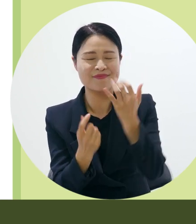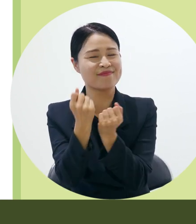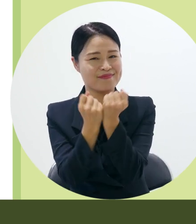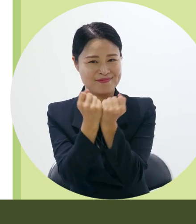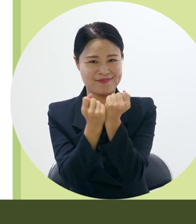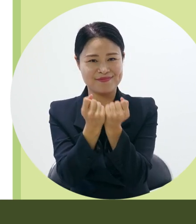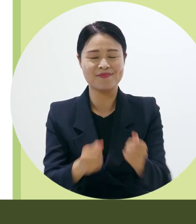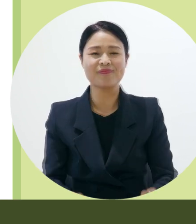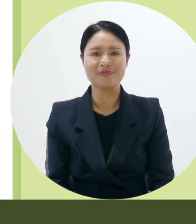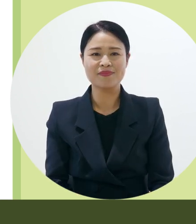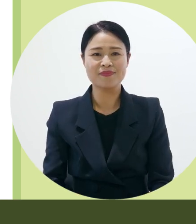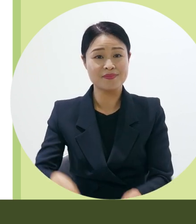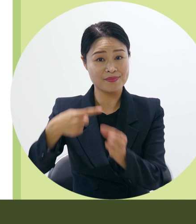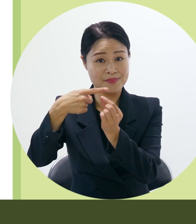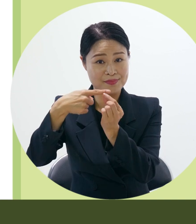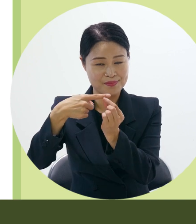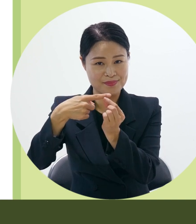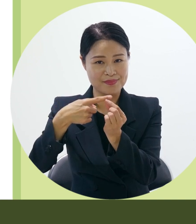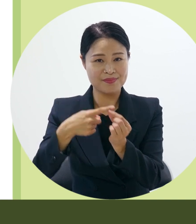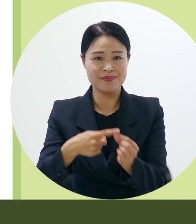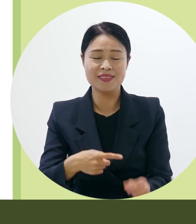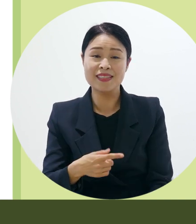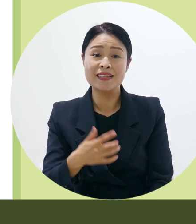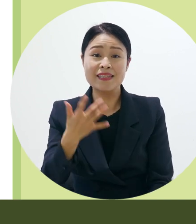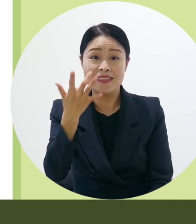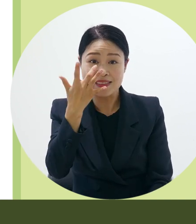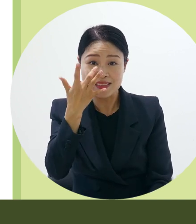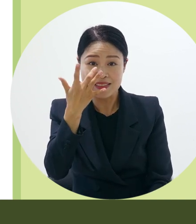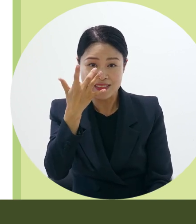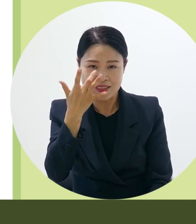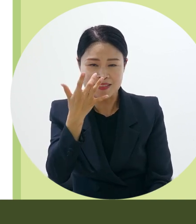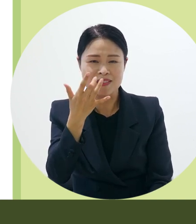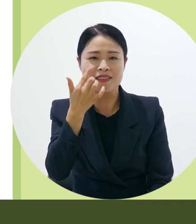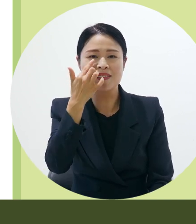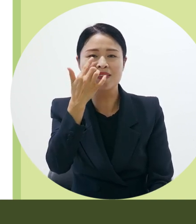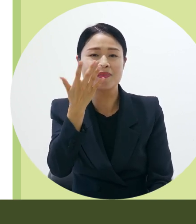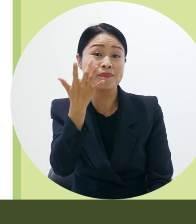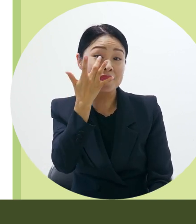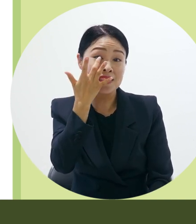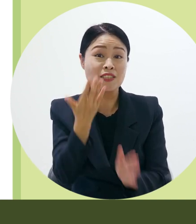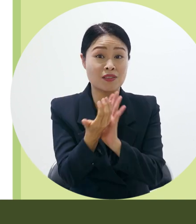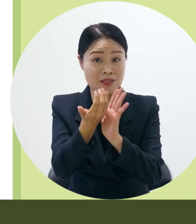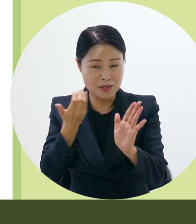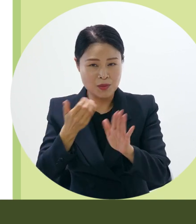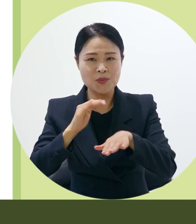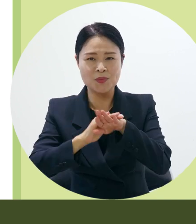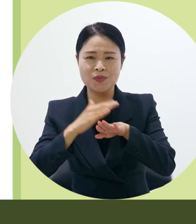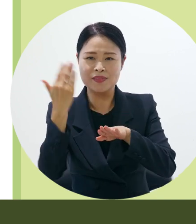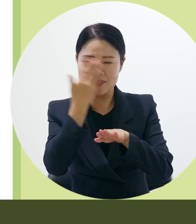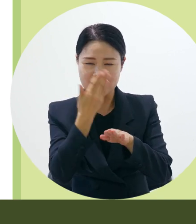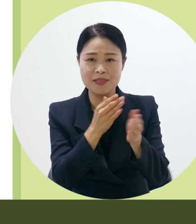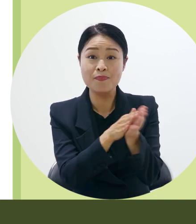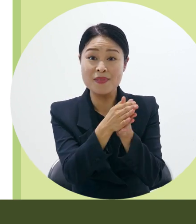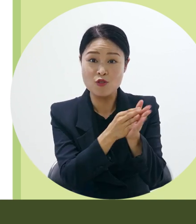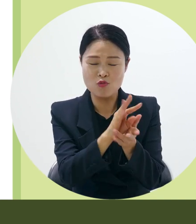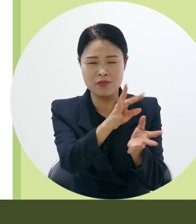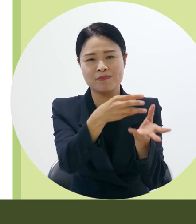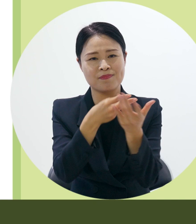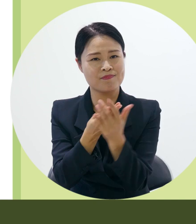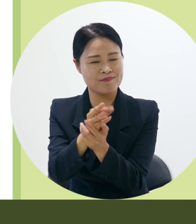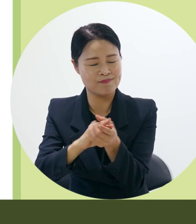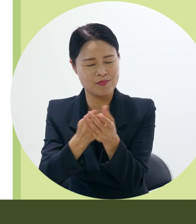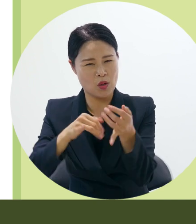사용합니다. 첫 번째, 렌즈를 만지기 전 반드시 손을 비누로